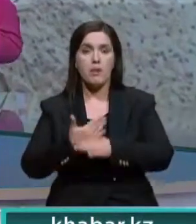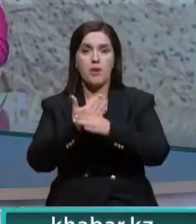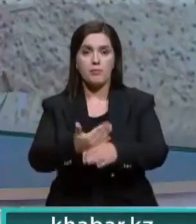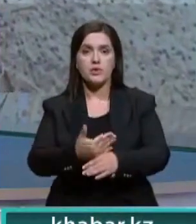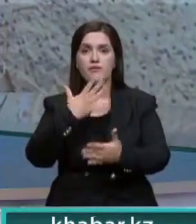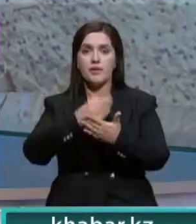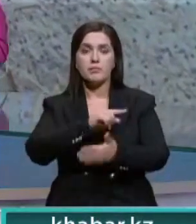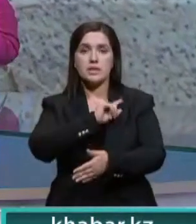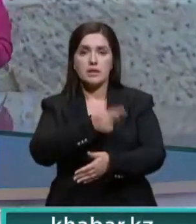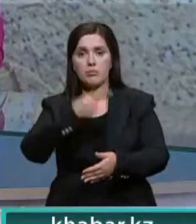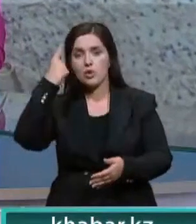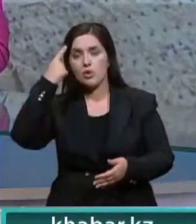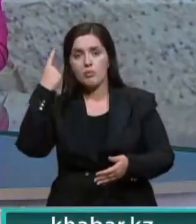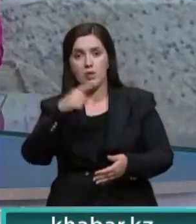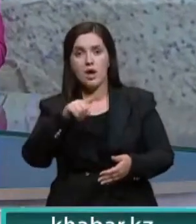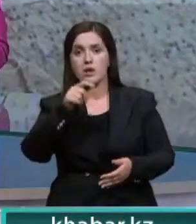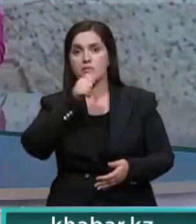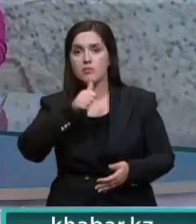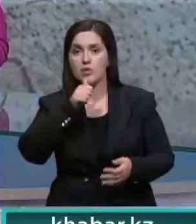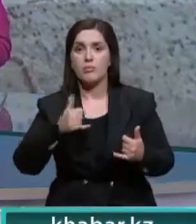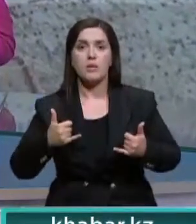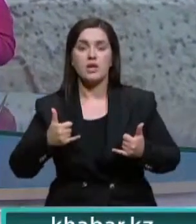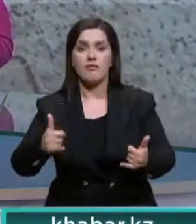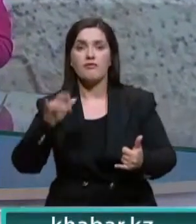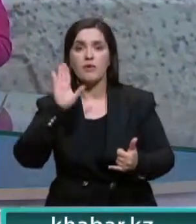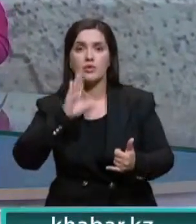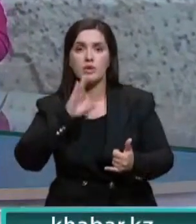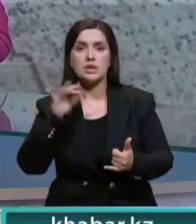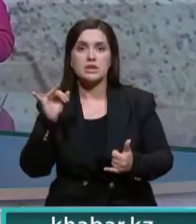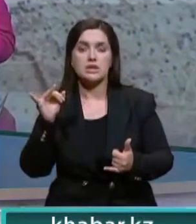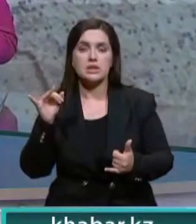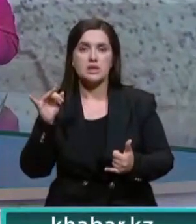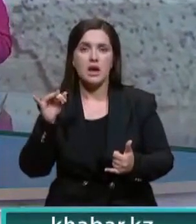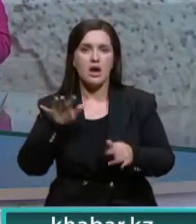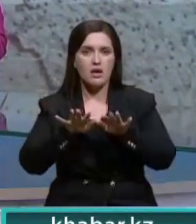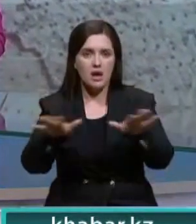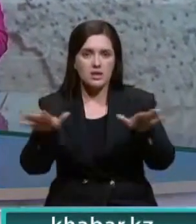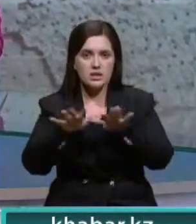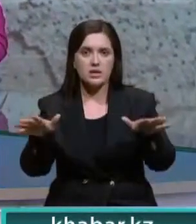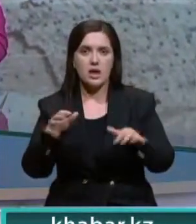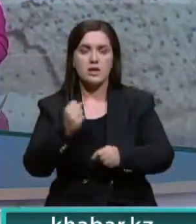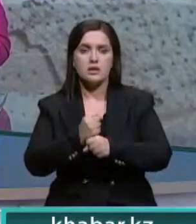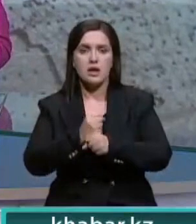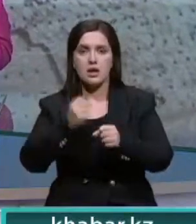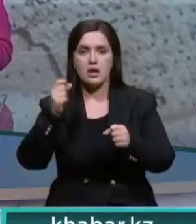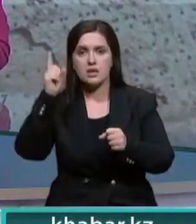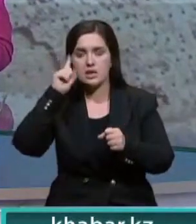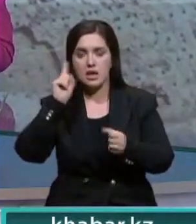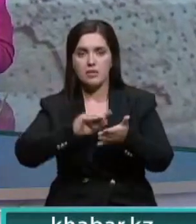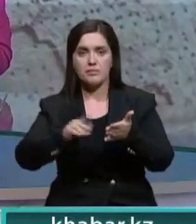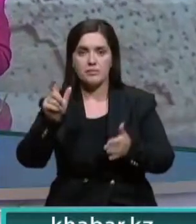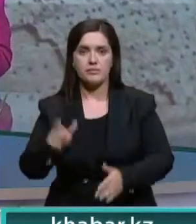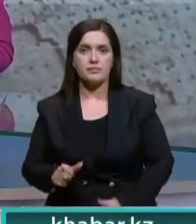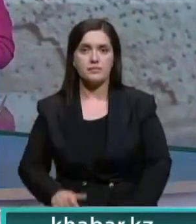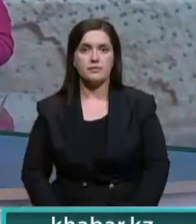помочь насаждениям своими силами, придумав альтернативный способ полива – водой из кондиционеров. А как именно они это делают, знает Динара